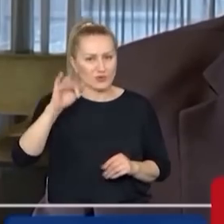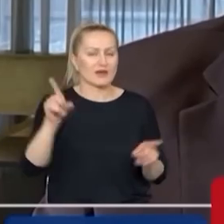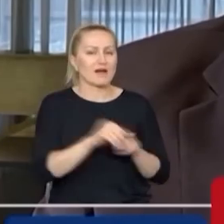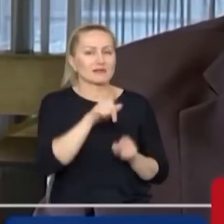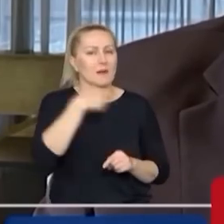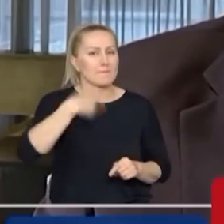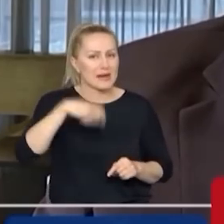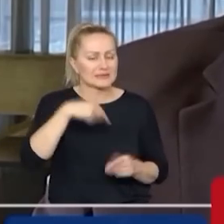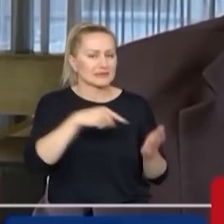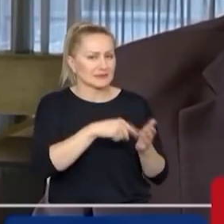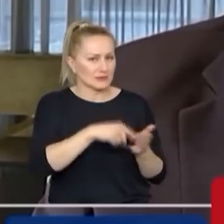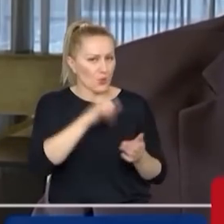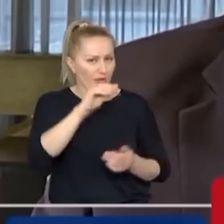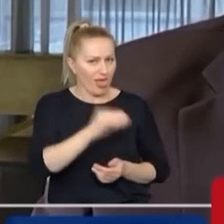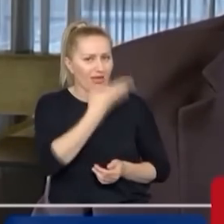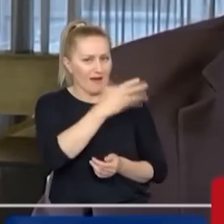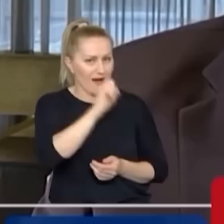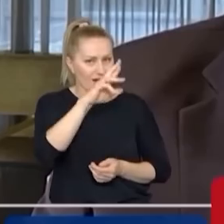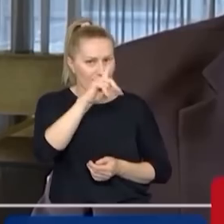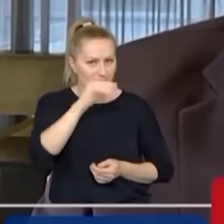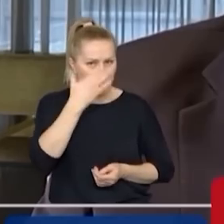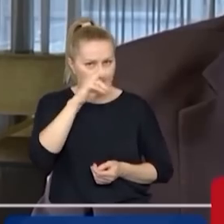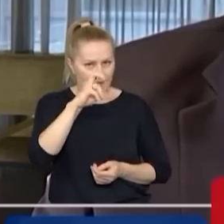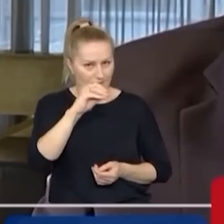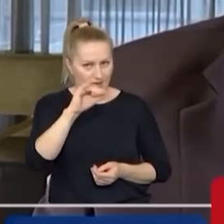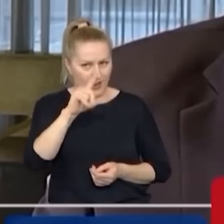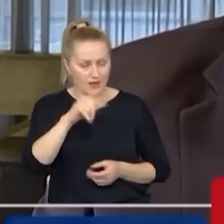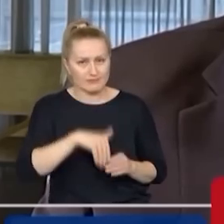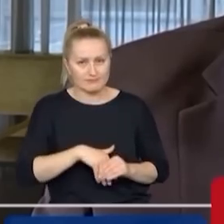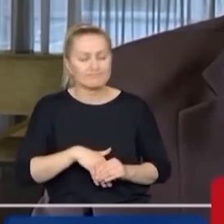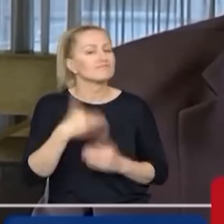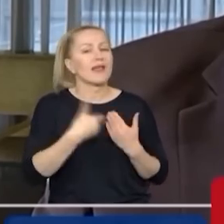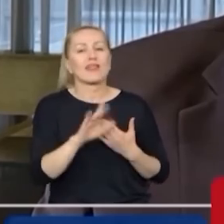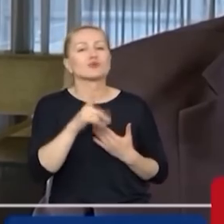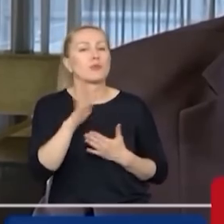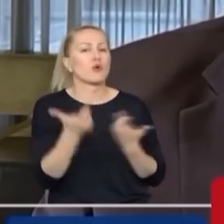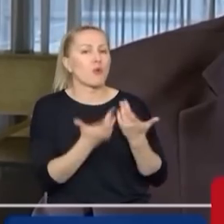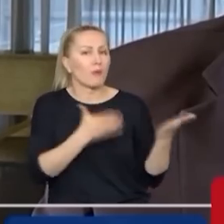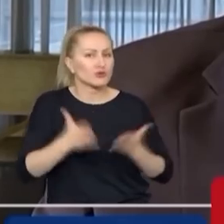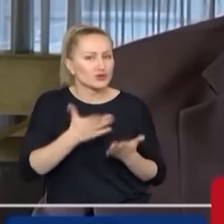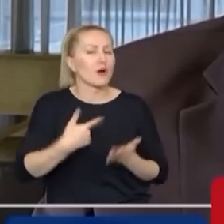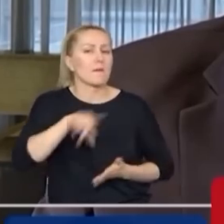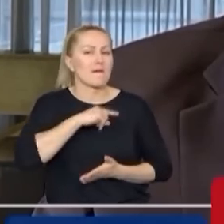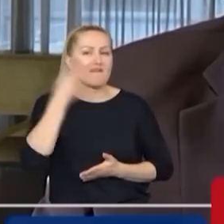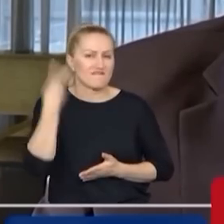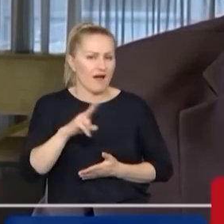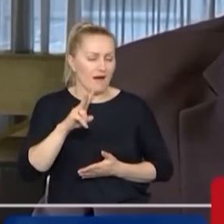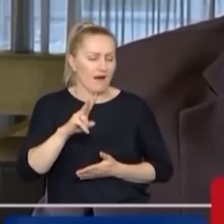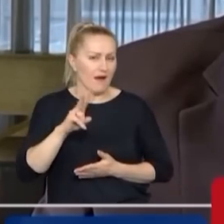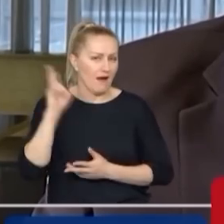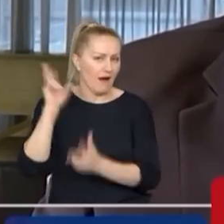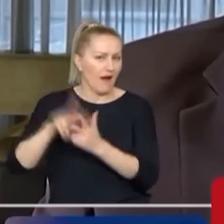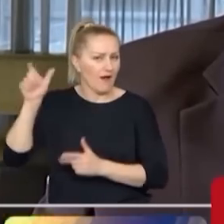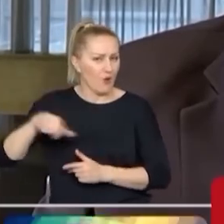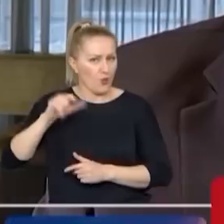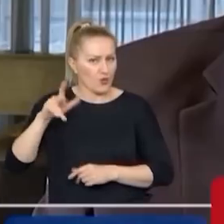Europejskiej Charlesem Michelem. Także jeszcze co przygotujemy, to kolejny cios w stosunku do Łukaszenki.